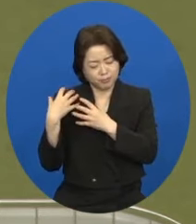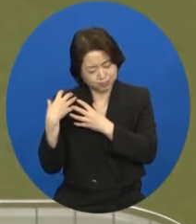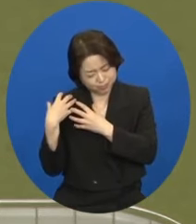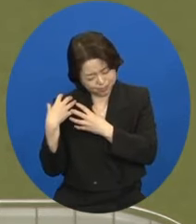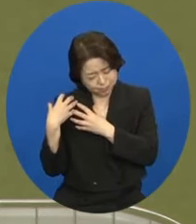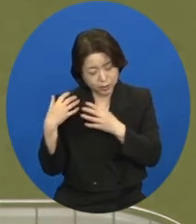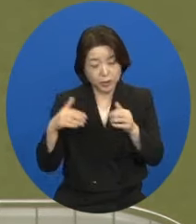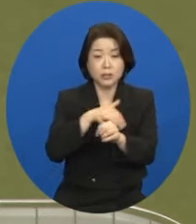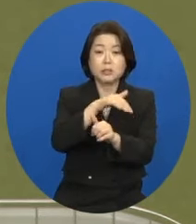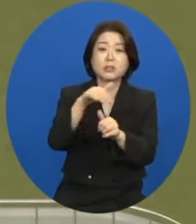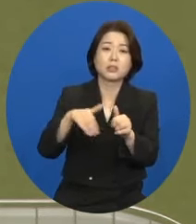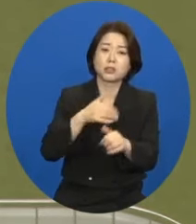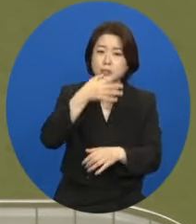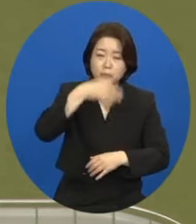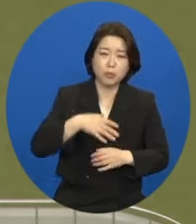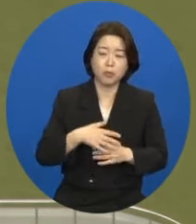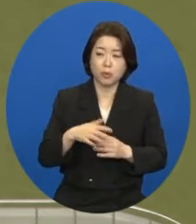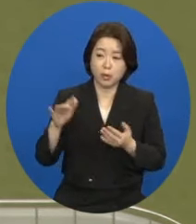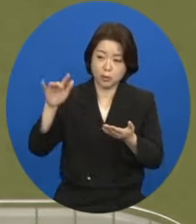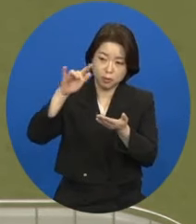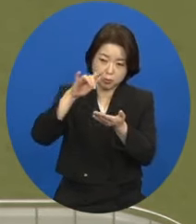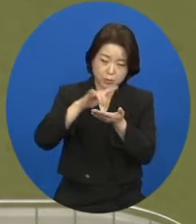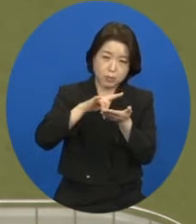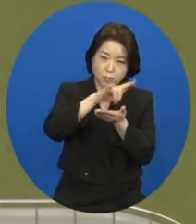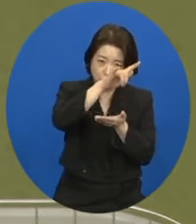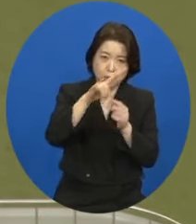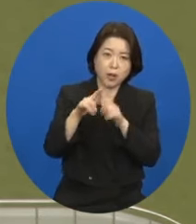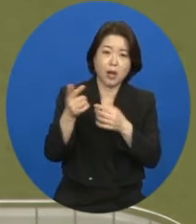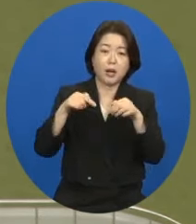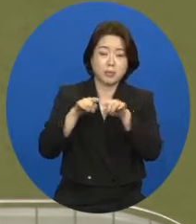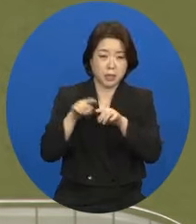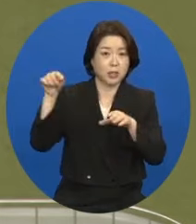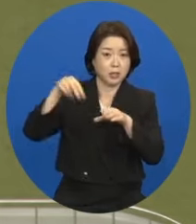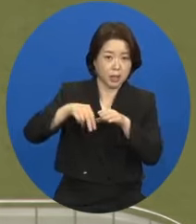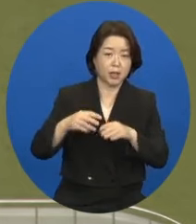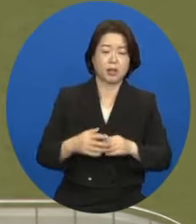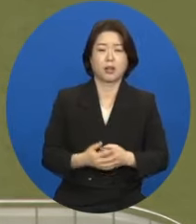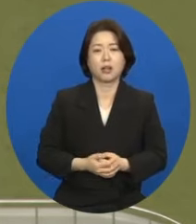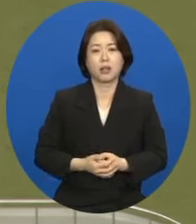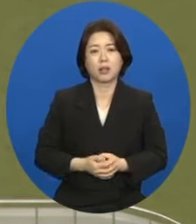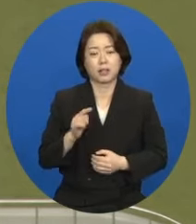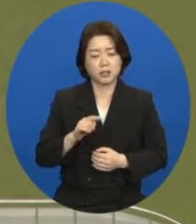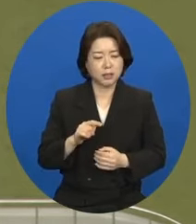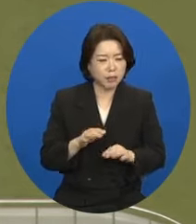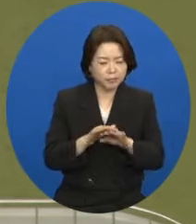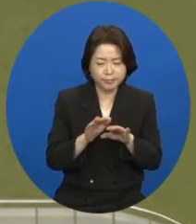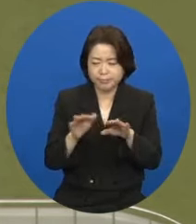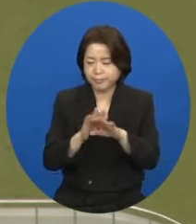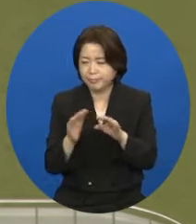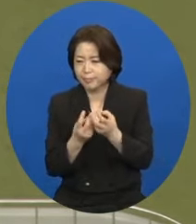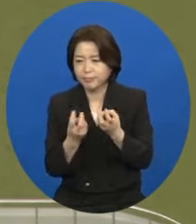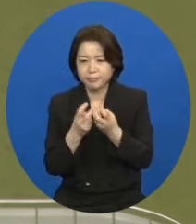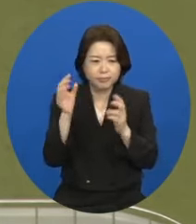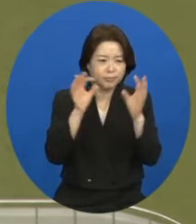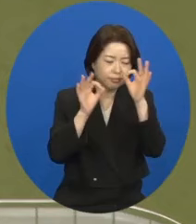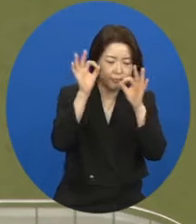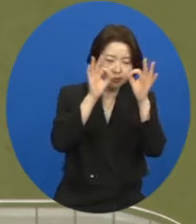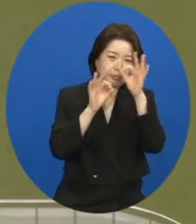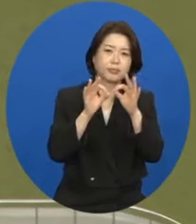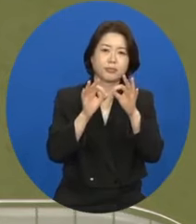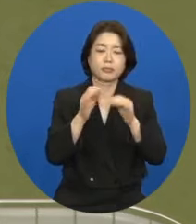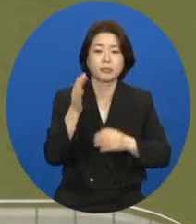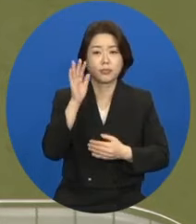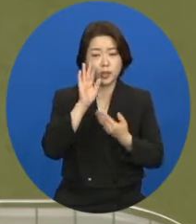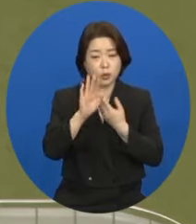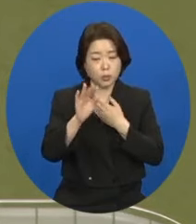있는 상황 가운데 그 비행기를 타셨어요. 여러 가지 이것을 헤어나갈 방법을 찾고, 그런데